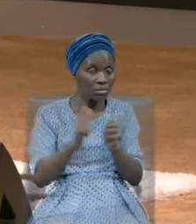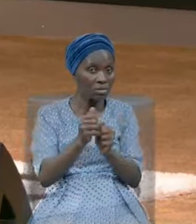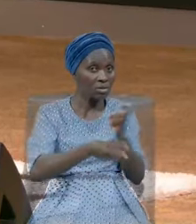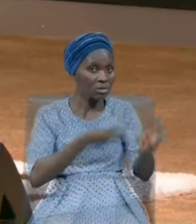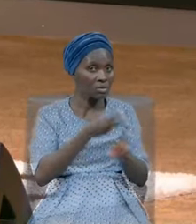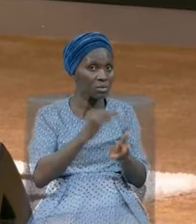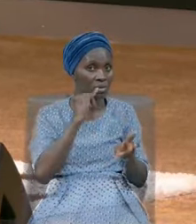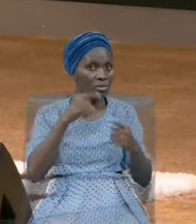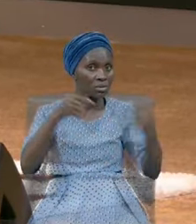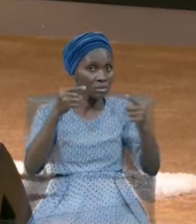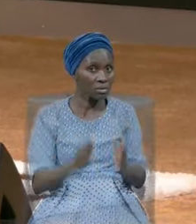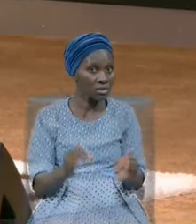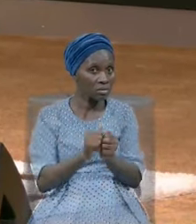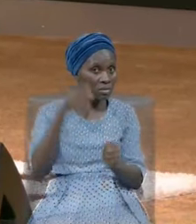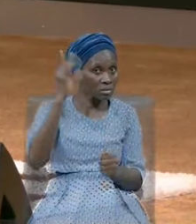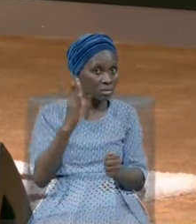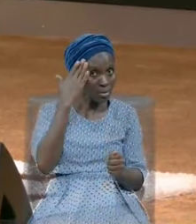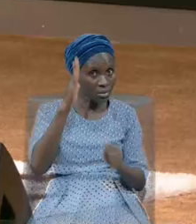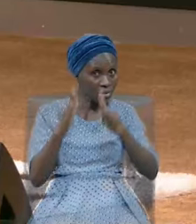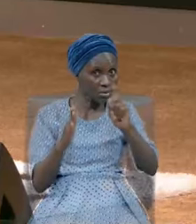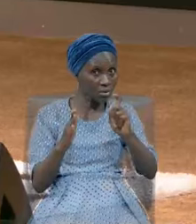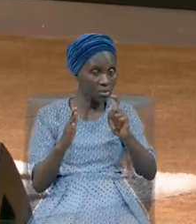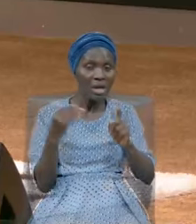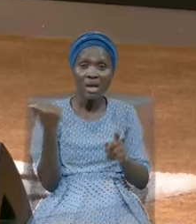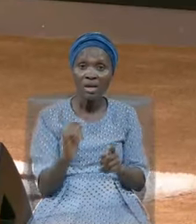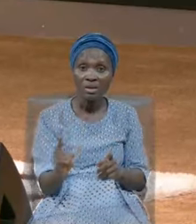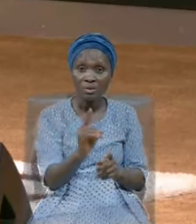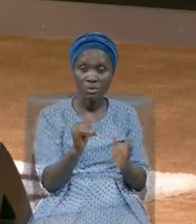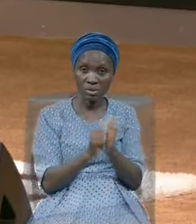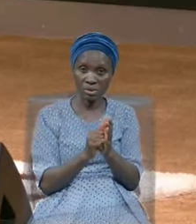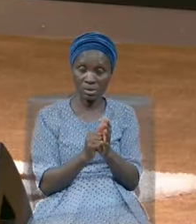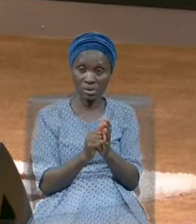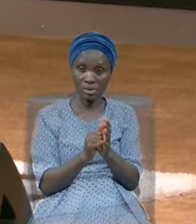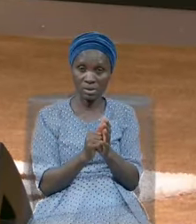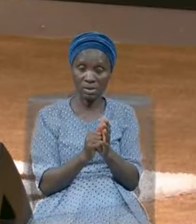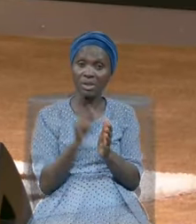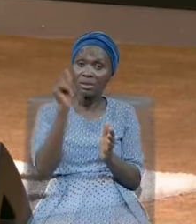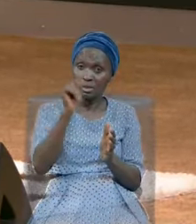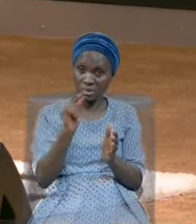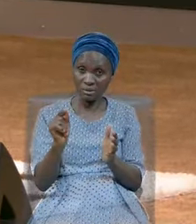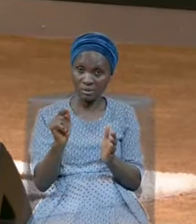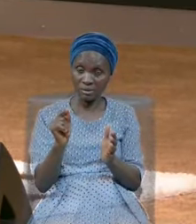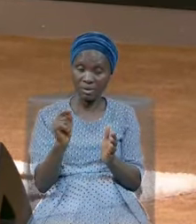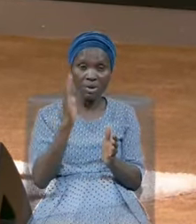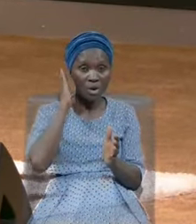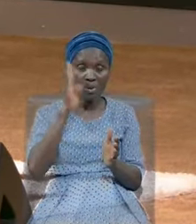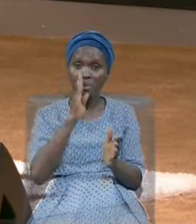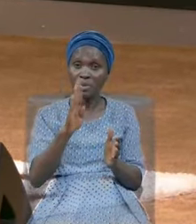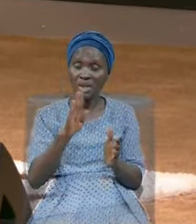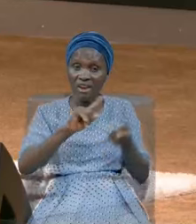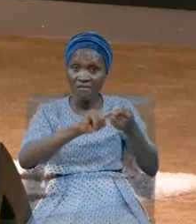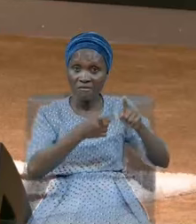est inimitié contre Dieu? Celui donc qui veut être